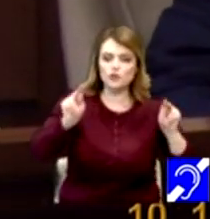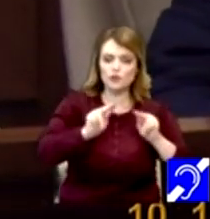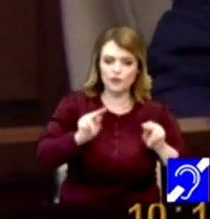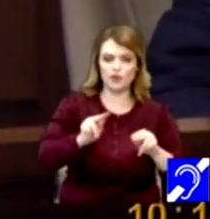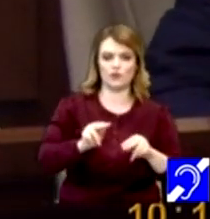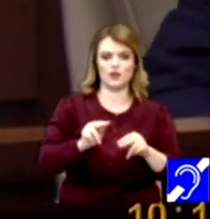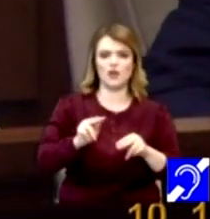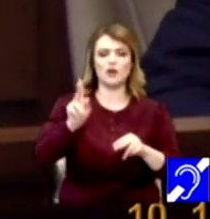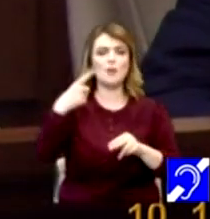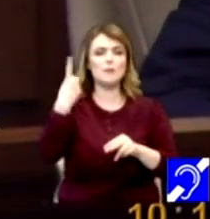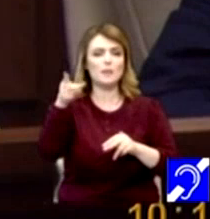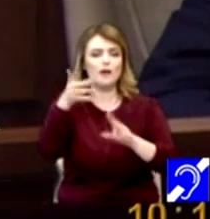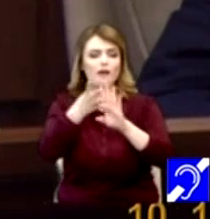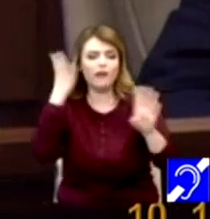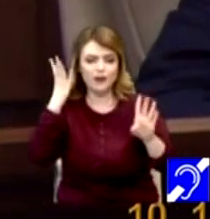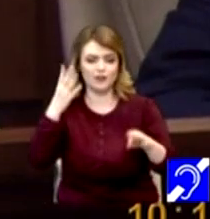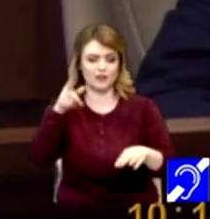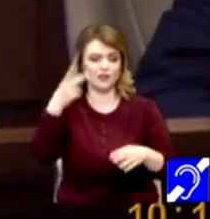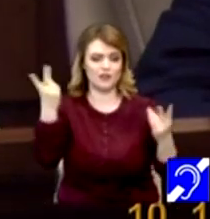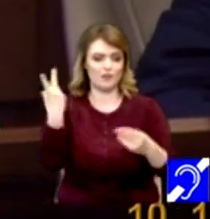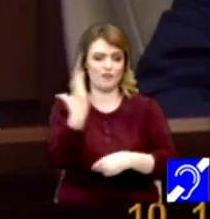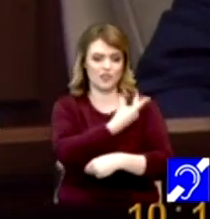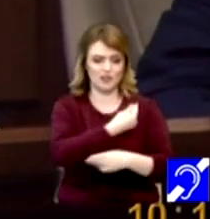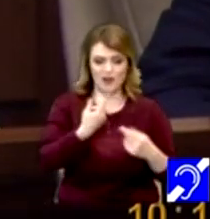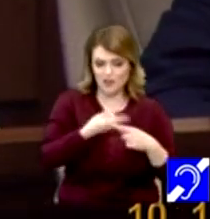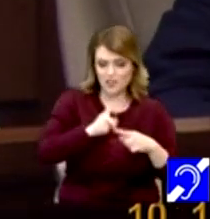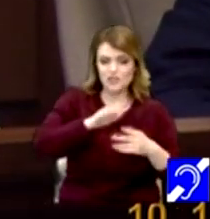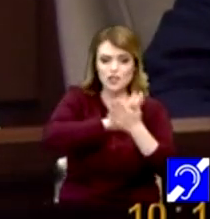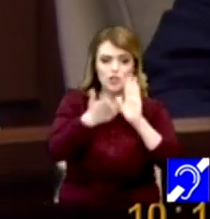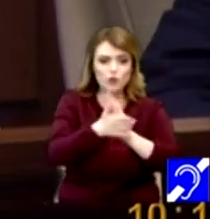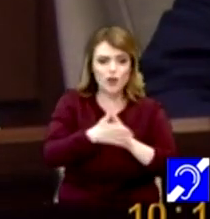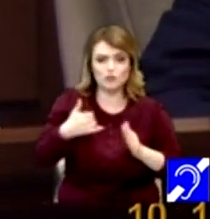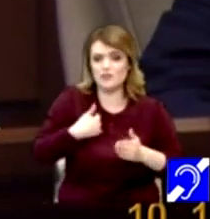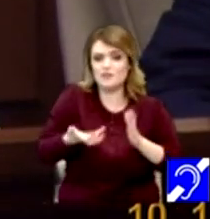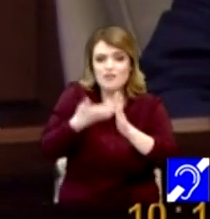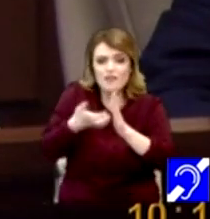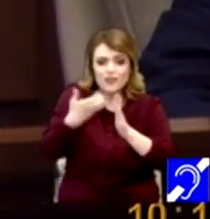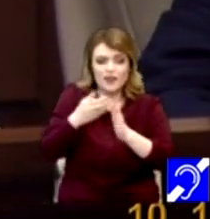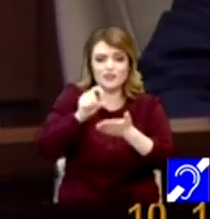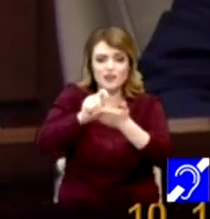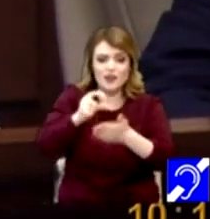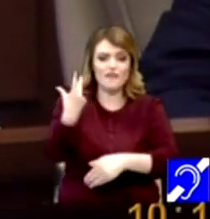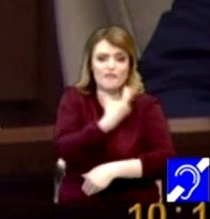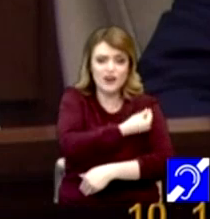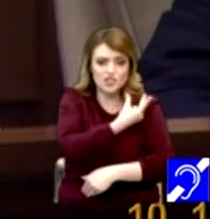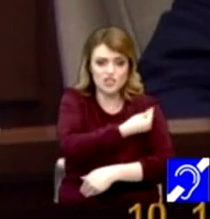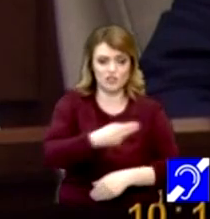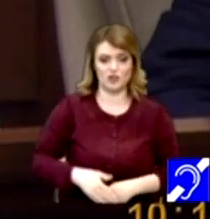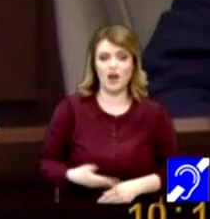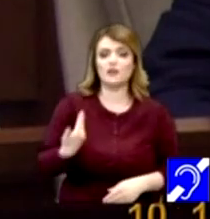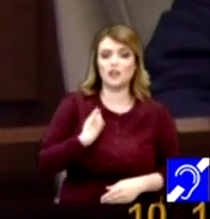cei care se beneficieze în primul rând, în special acum în situația în care nu avem suficiente doze. Iar